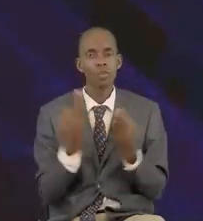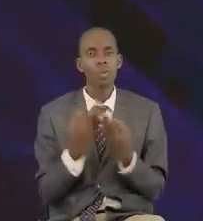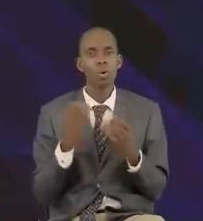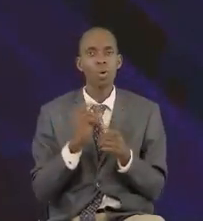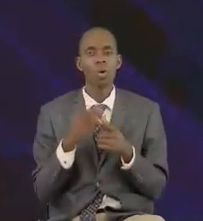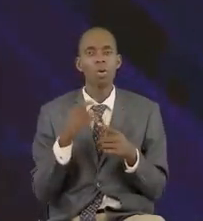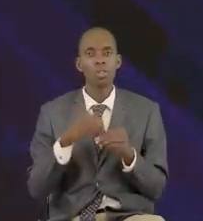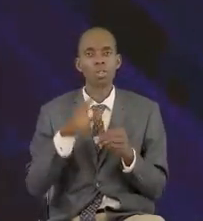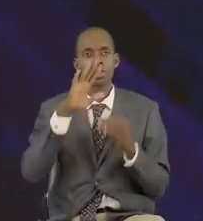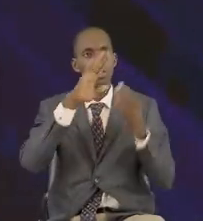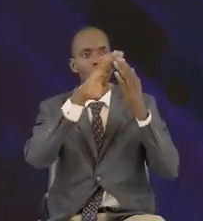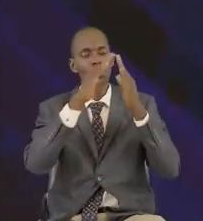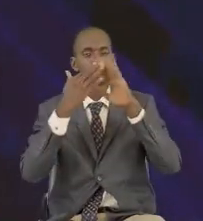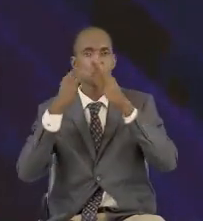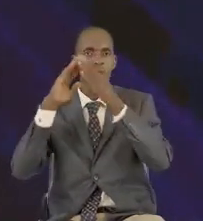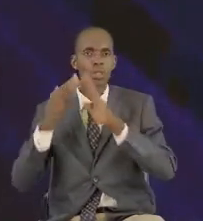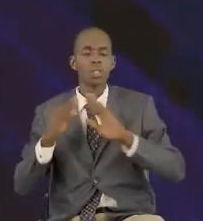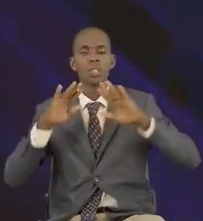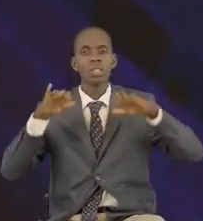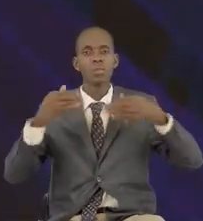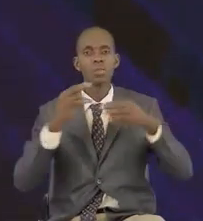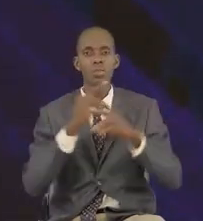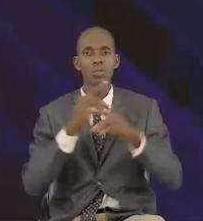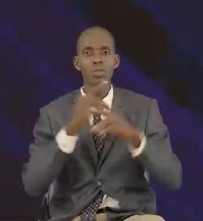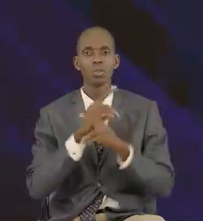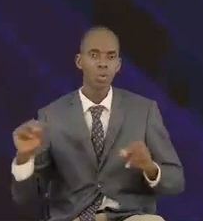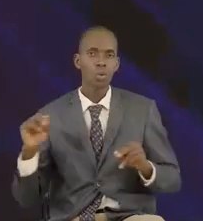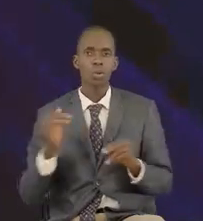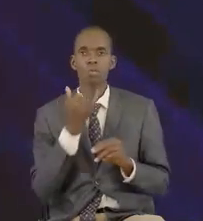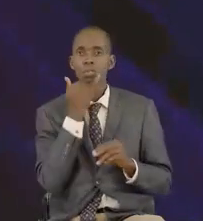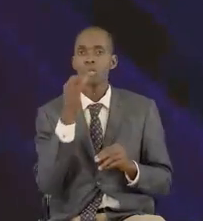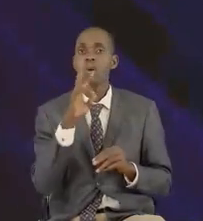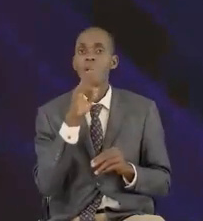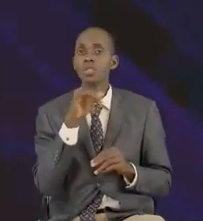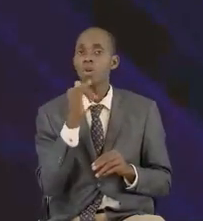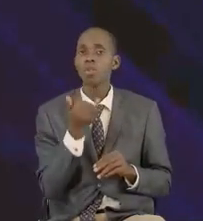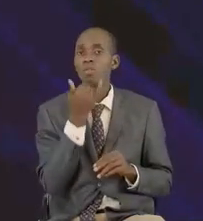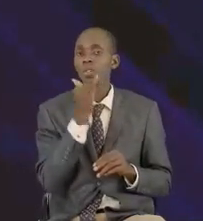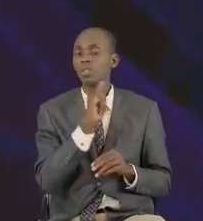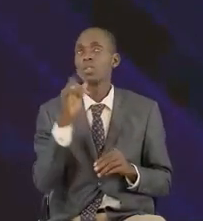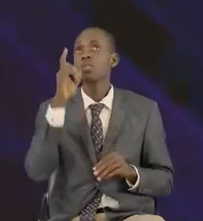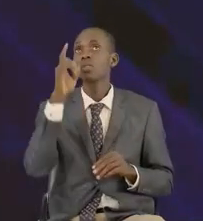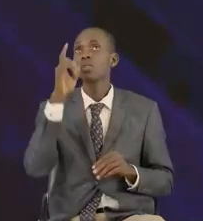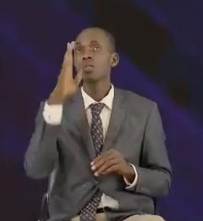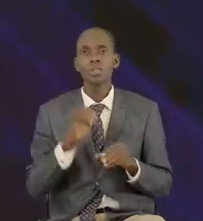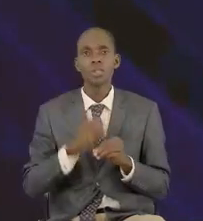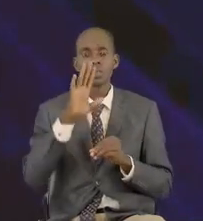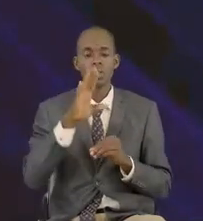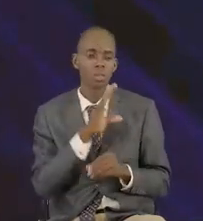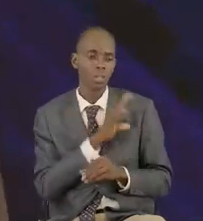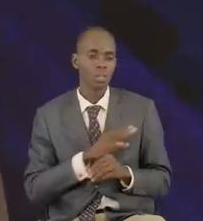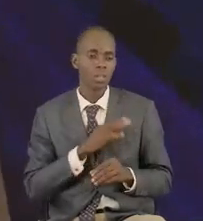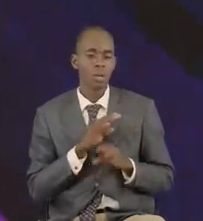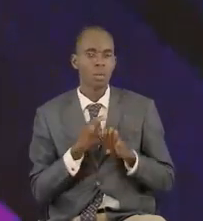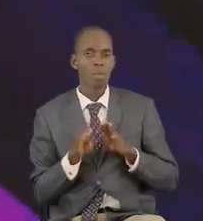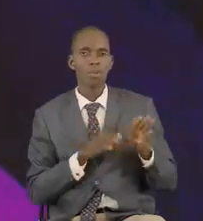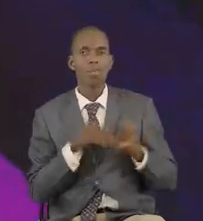dans votre quartier nous ne donnons aucun sujet de scandale vous ne vous ne blessez pas Dieu